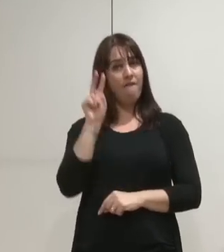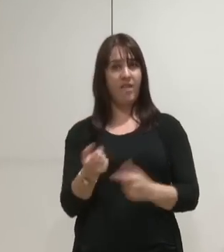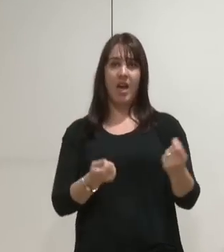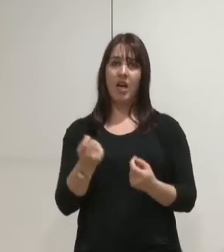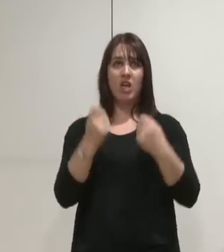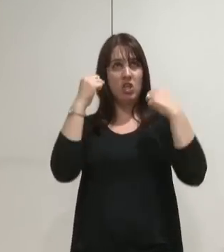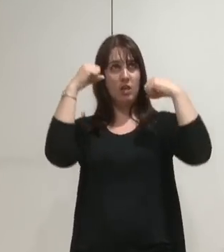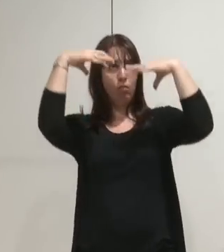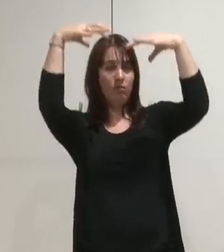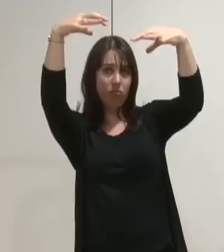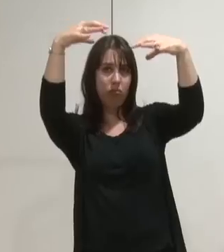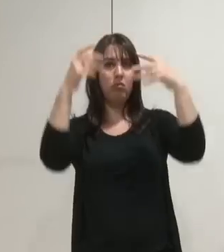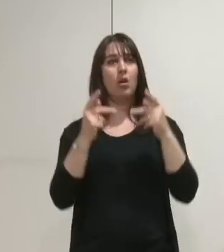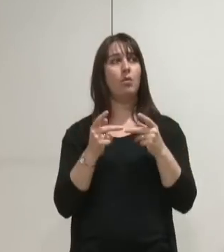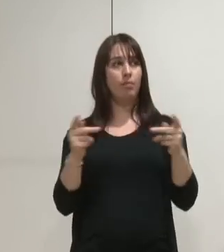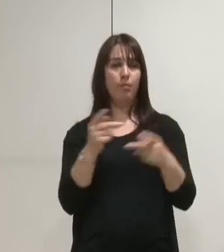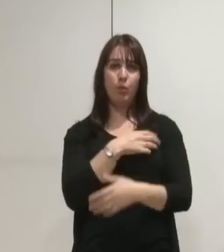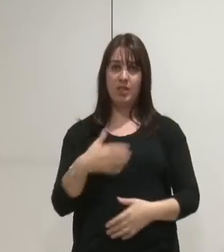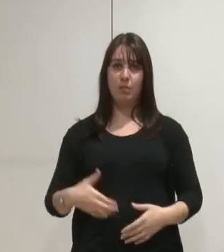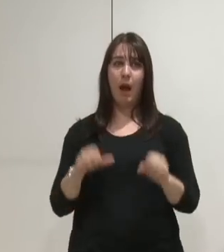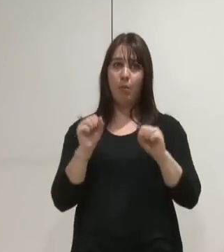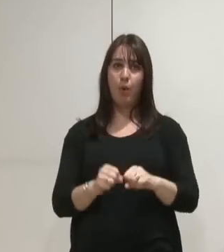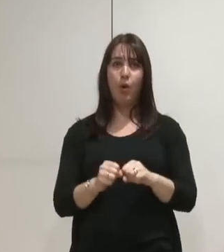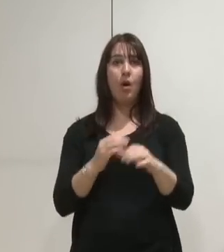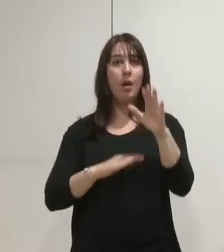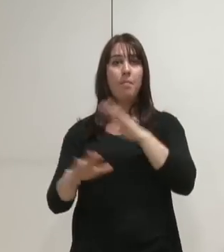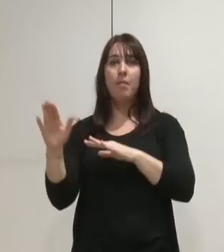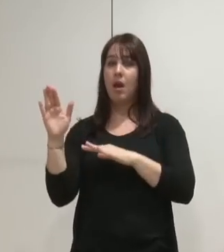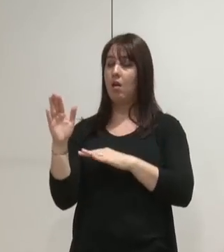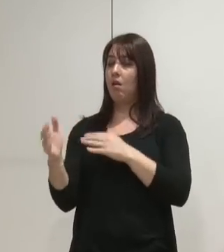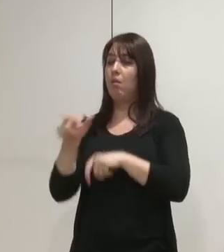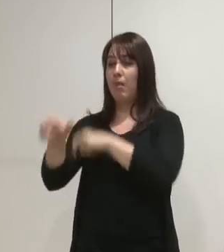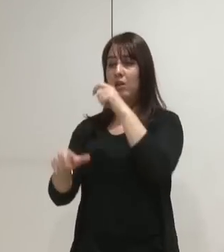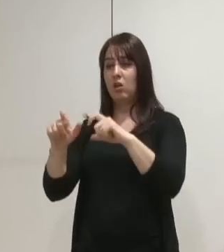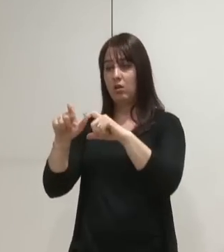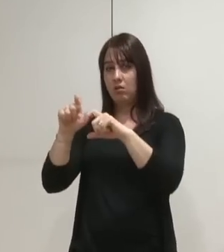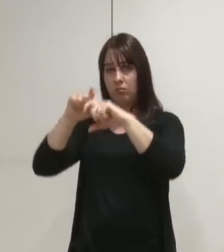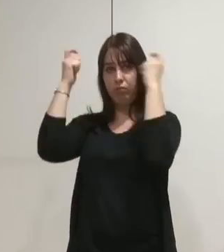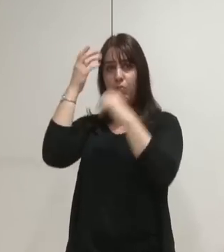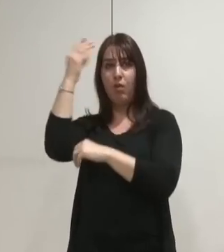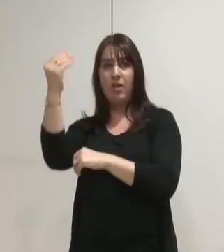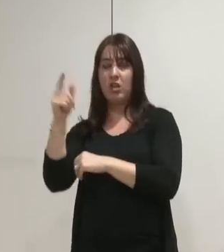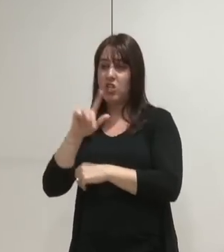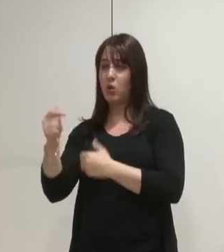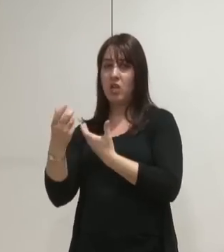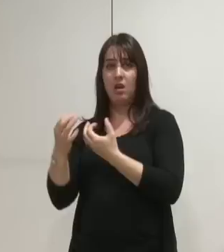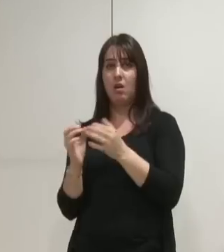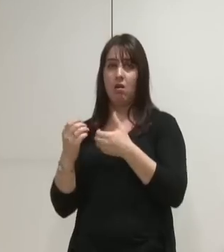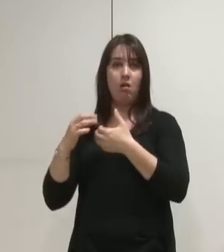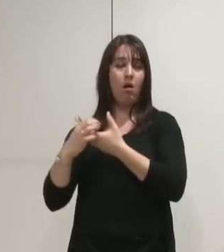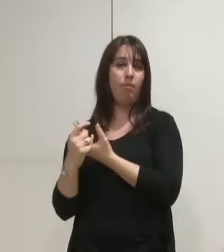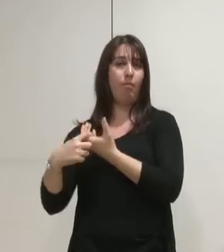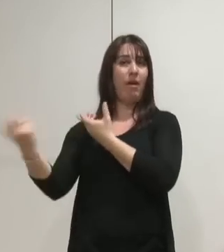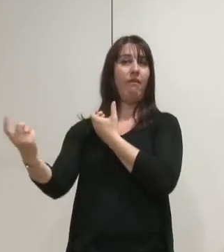l'éclairage public sans les salariés de G puisque cela n'était plus possible en